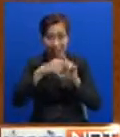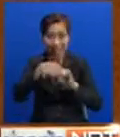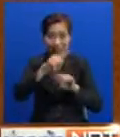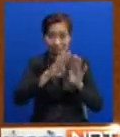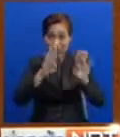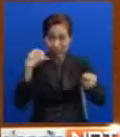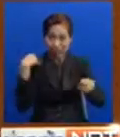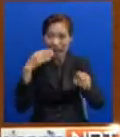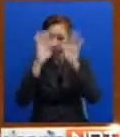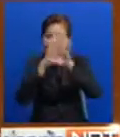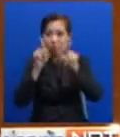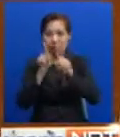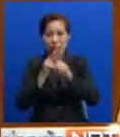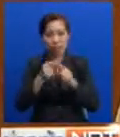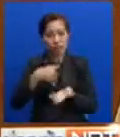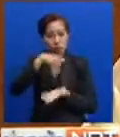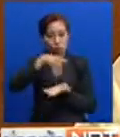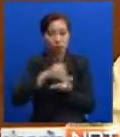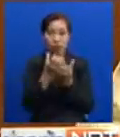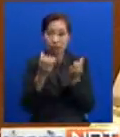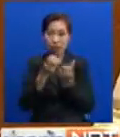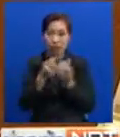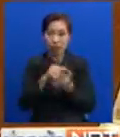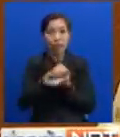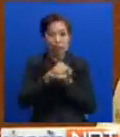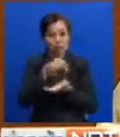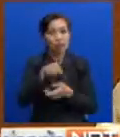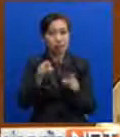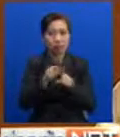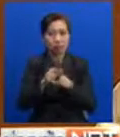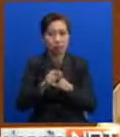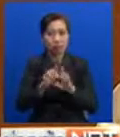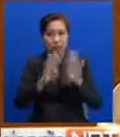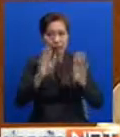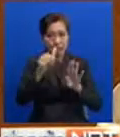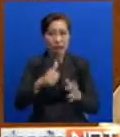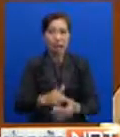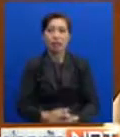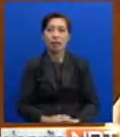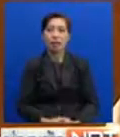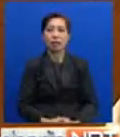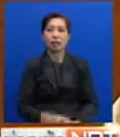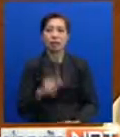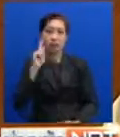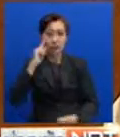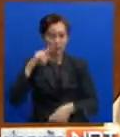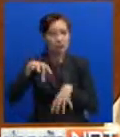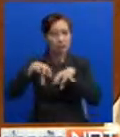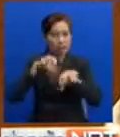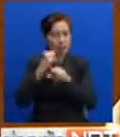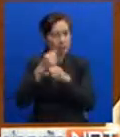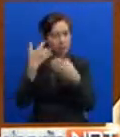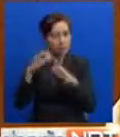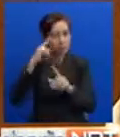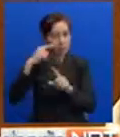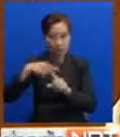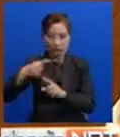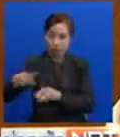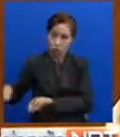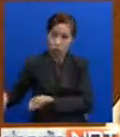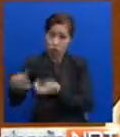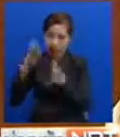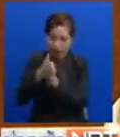จะเป็นเรื่องของการให้บริการประชาชนคิดว่าถ้าเช่นไรคงจะเป็นช่วงก่อนสงกรานต์นะฮะก่อนสงกร